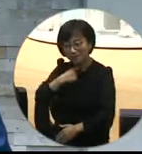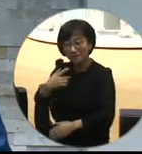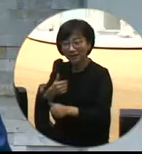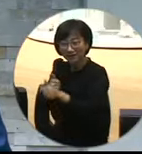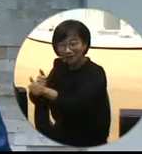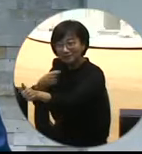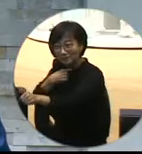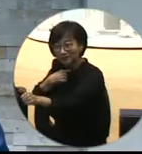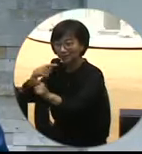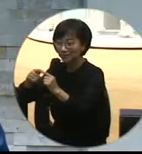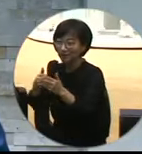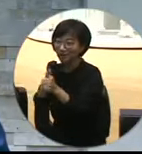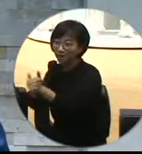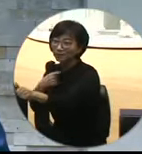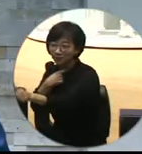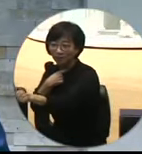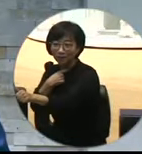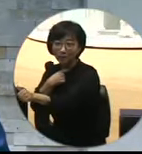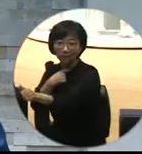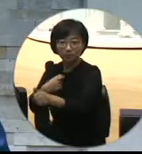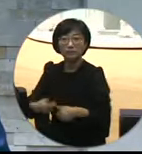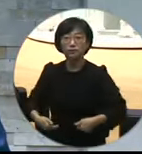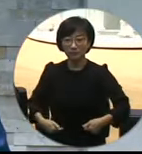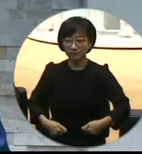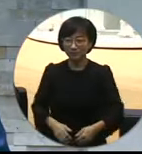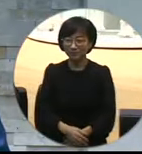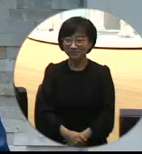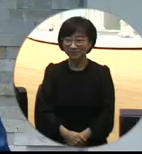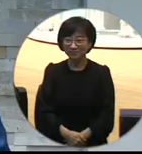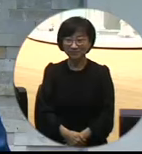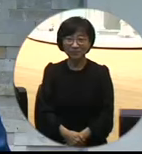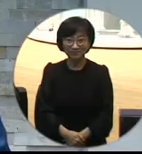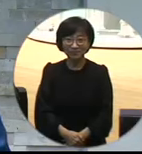싶다. 교회가 매력이 있어야 돼요.